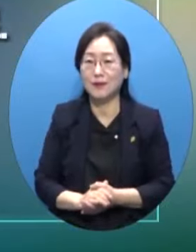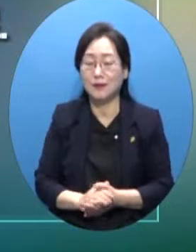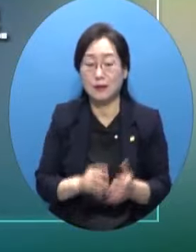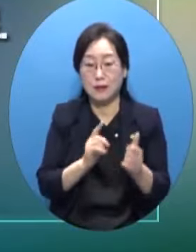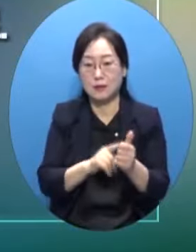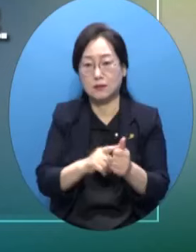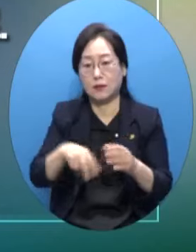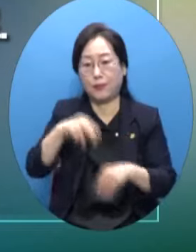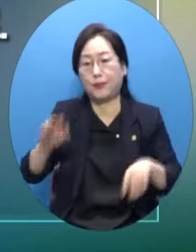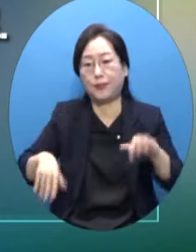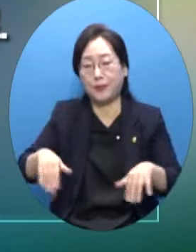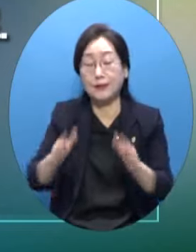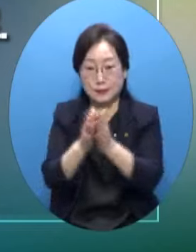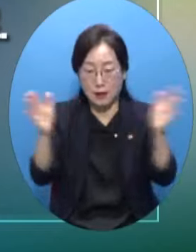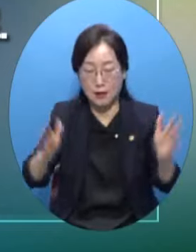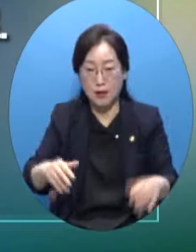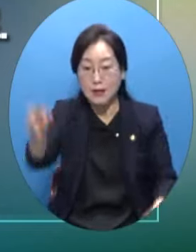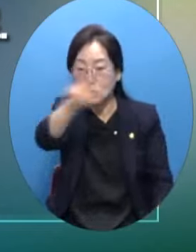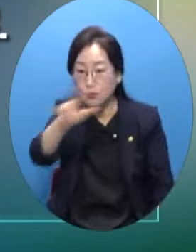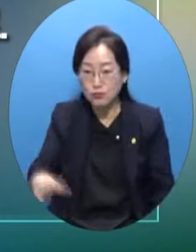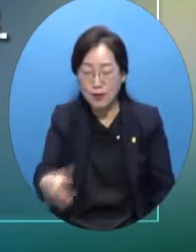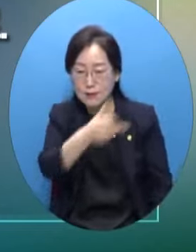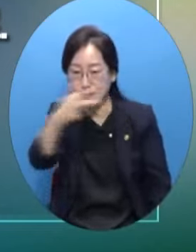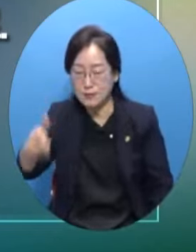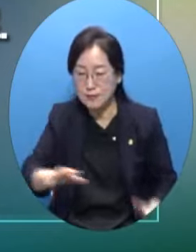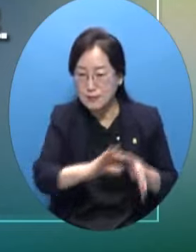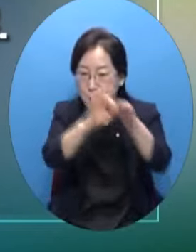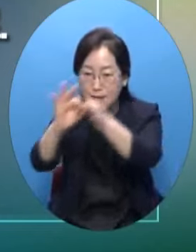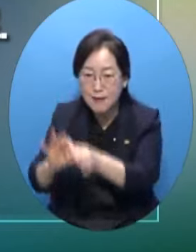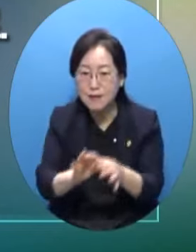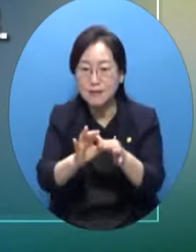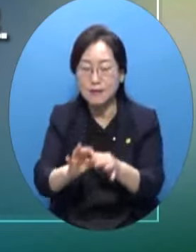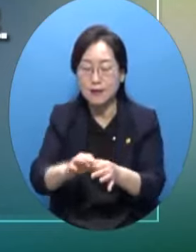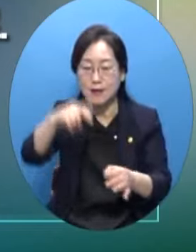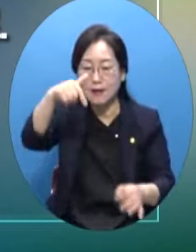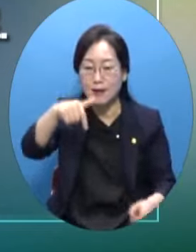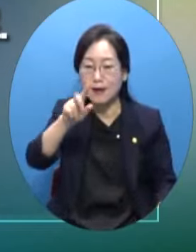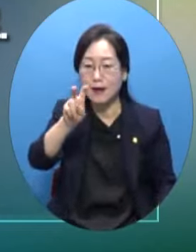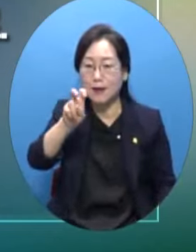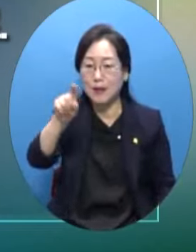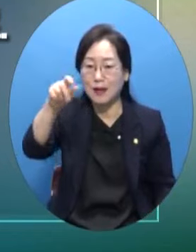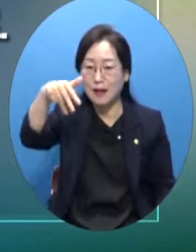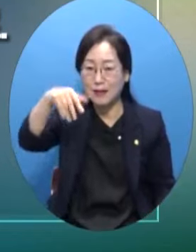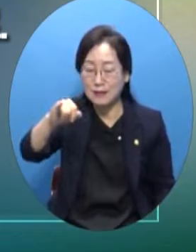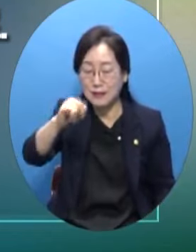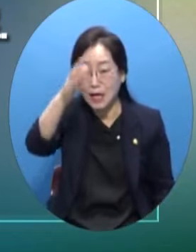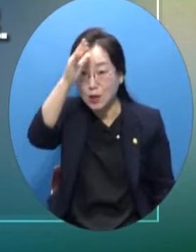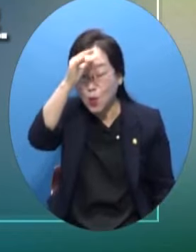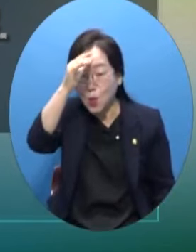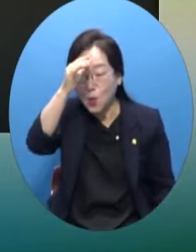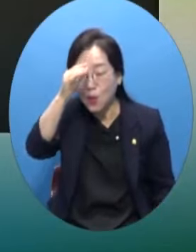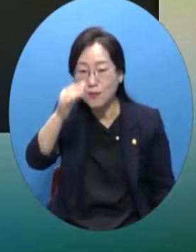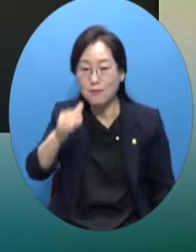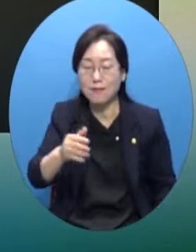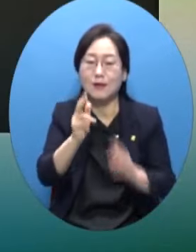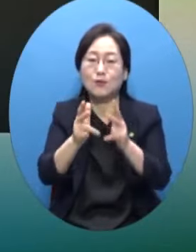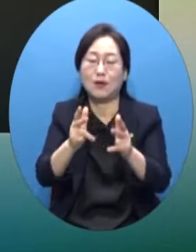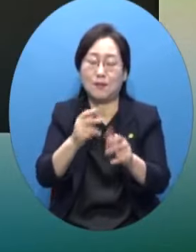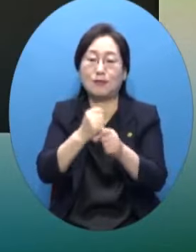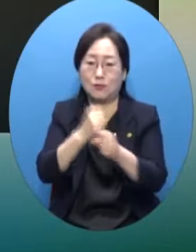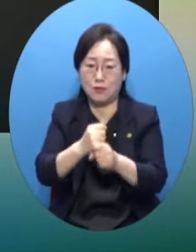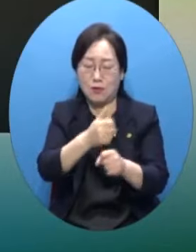맨손으로 시작해서 지금 전국적인 큰 체인인 가마치 통닭이라고 하는 그 체인을 만들어서 큰